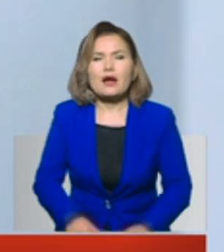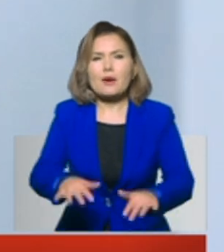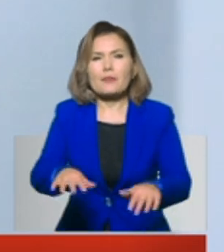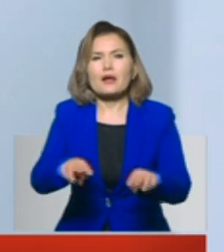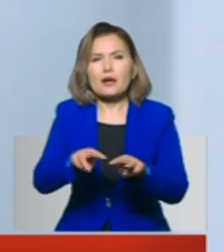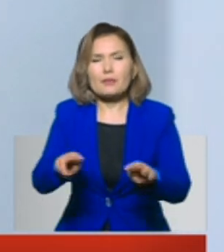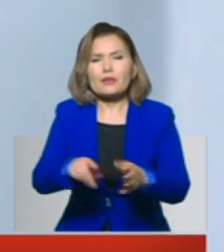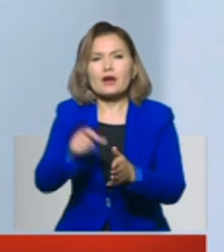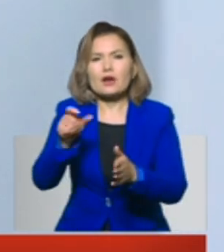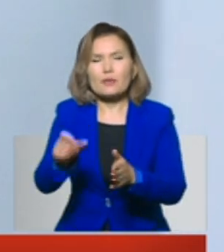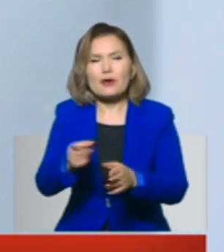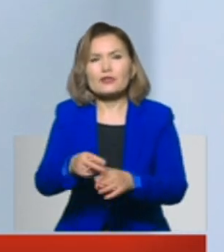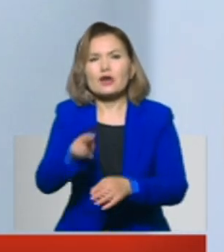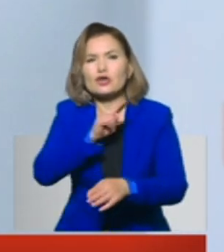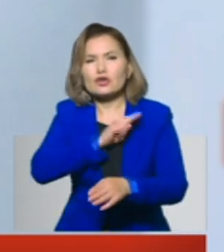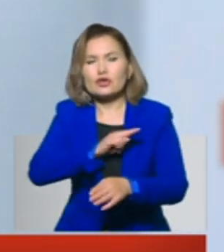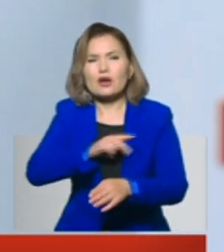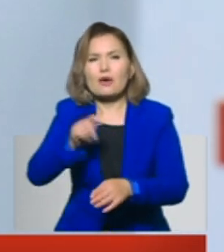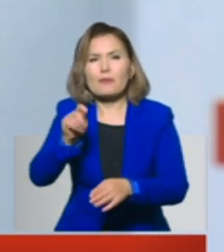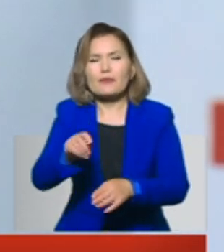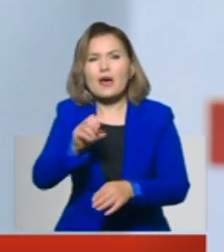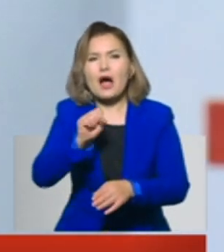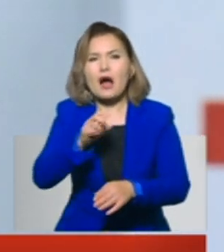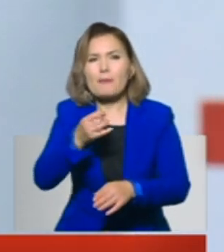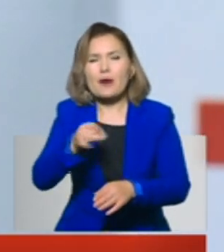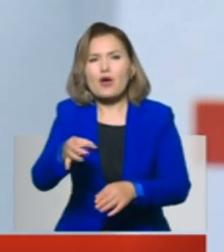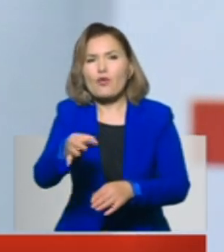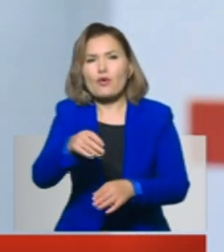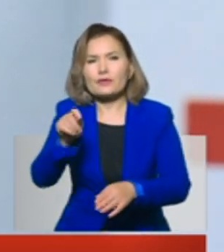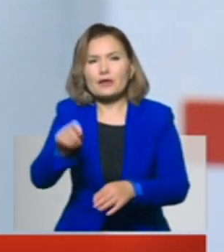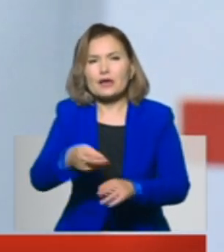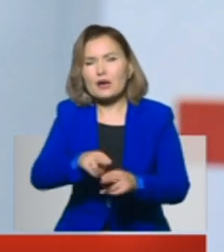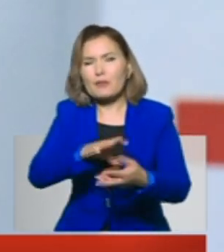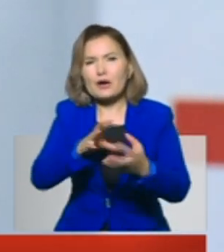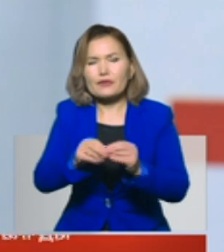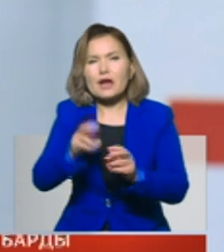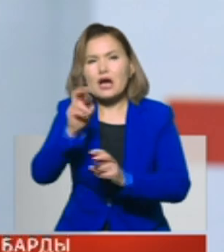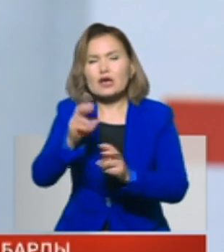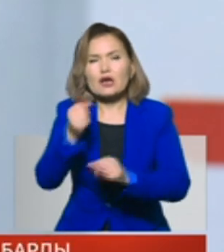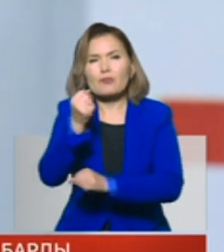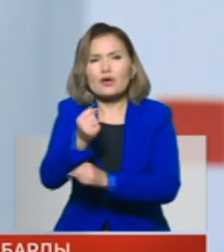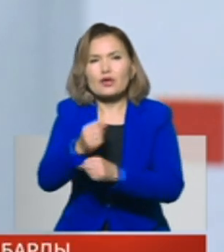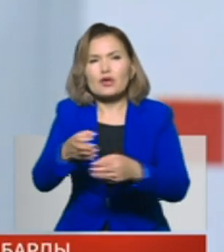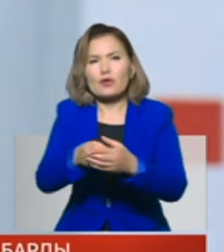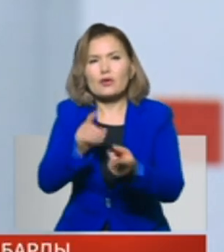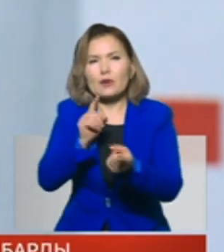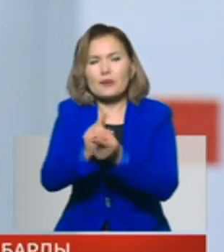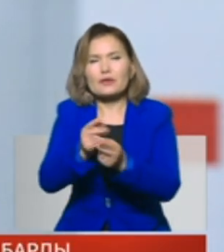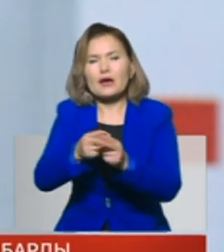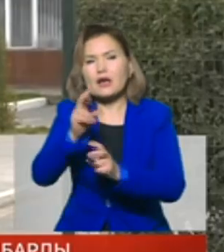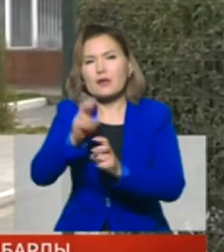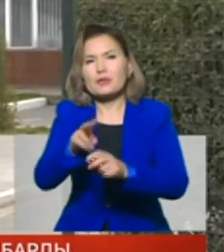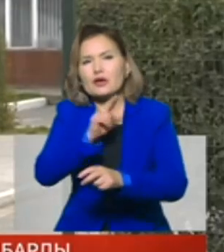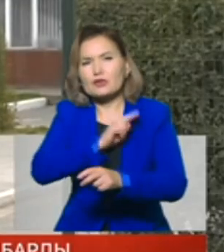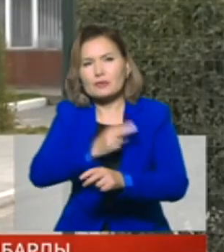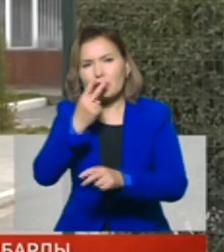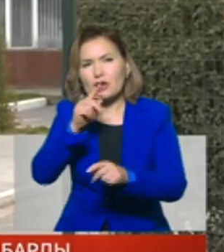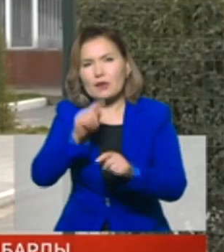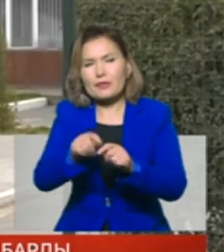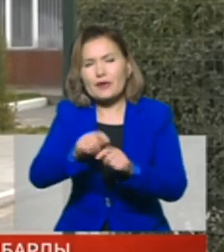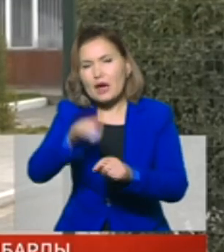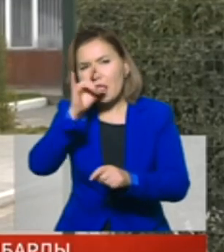Парламент мәжілісінің депутаттары жұмыс сапарымен Абай облысында болды. Іссапар аясында зауыт ұжымымен кездесу өтіп, кәсіпорын жұмысымен